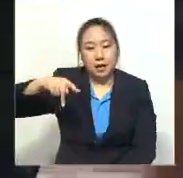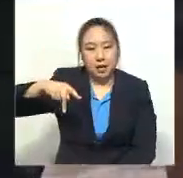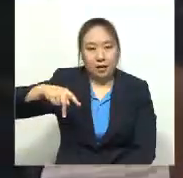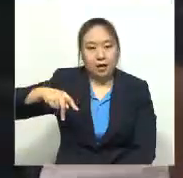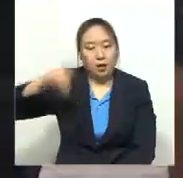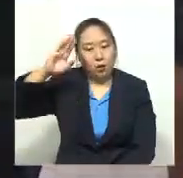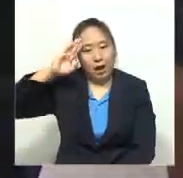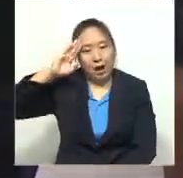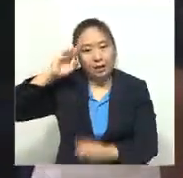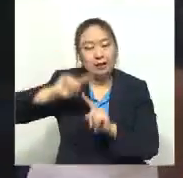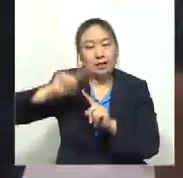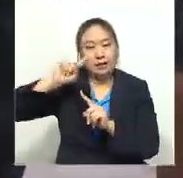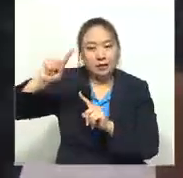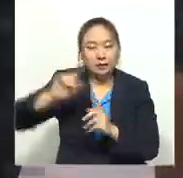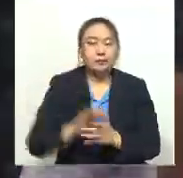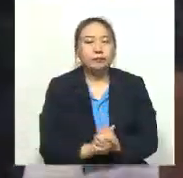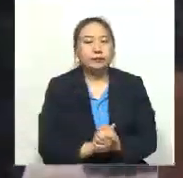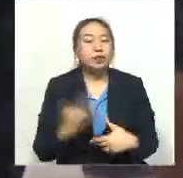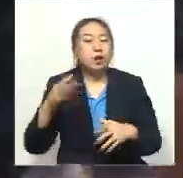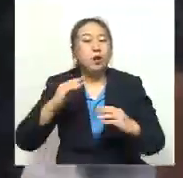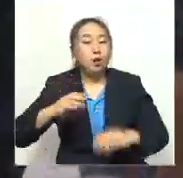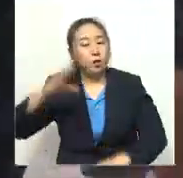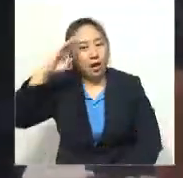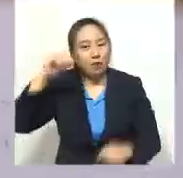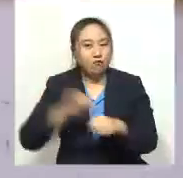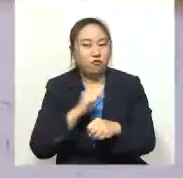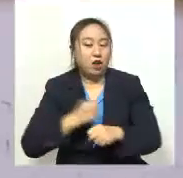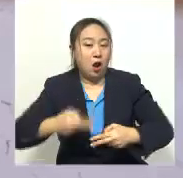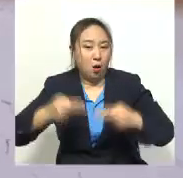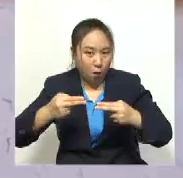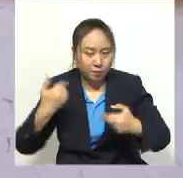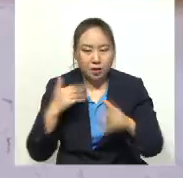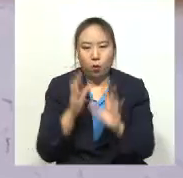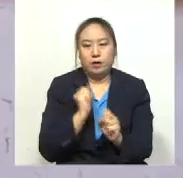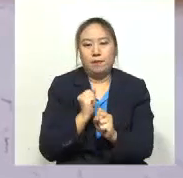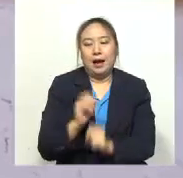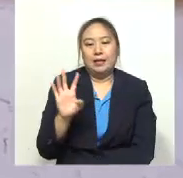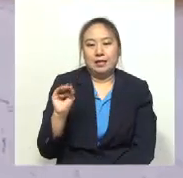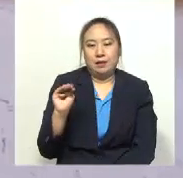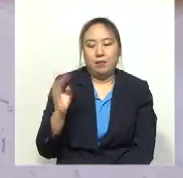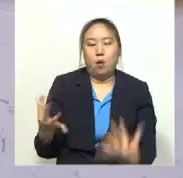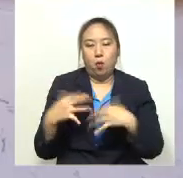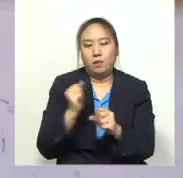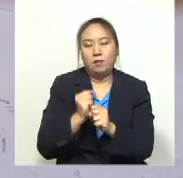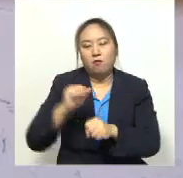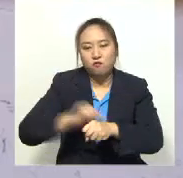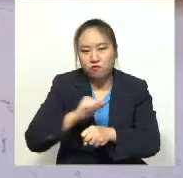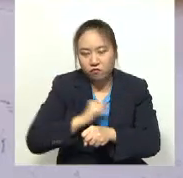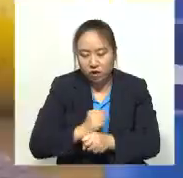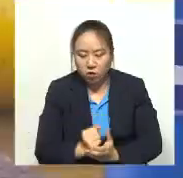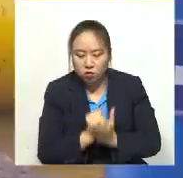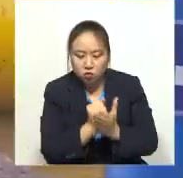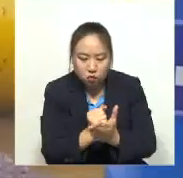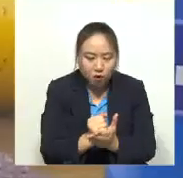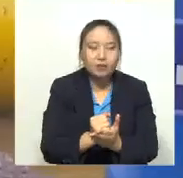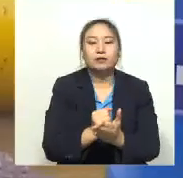ภาคที่1หรือค่ายฝึกการรบพิเศษแก่งกระจานที่ได้นำกำลังพล40นายเข้าร่วมฝึกปฏิบัติบรรเทาสาธารณภั